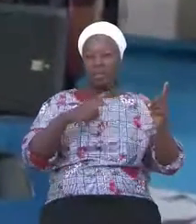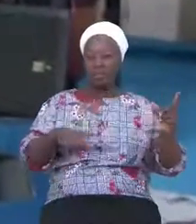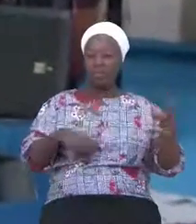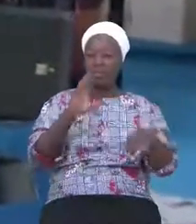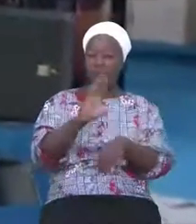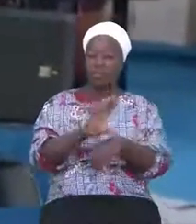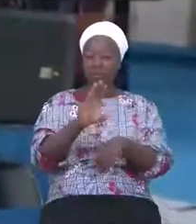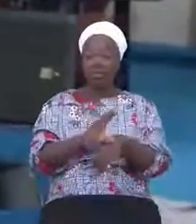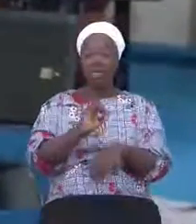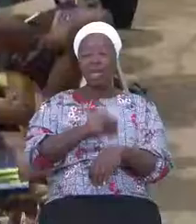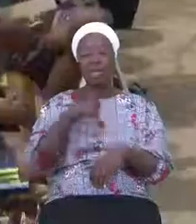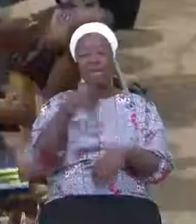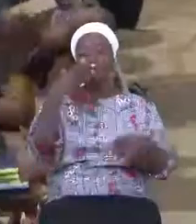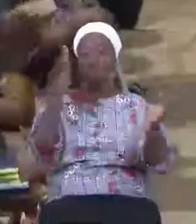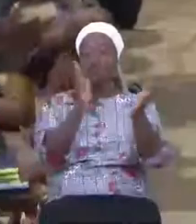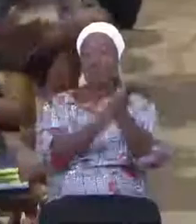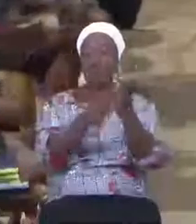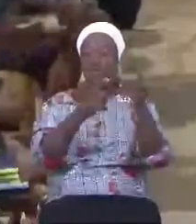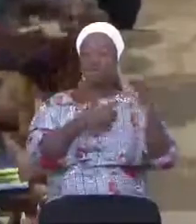Église, je dis gloire à Dieu.